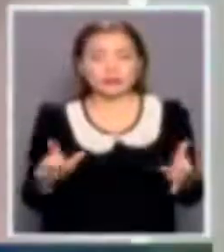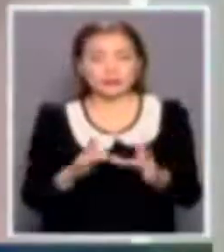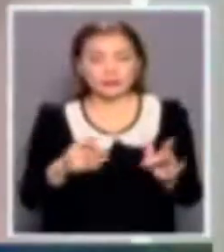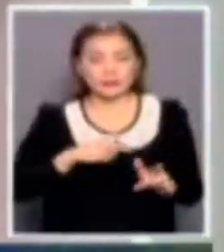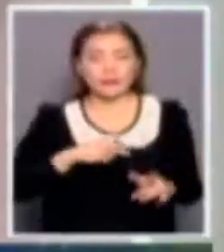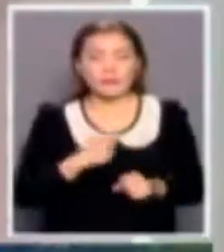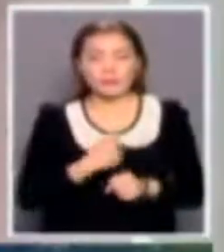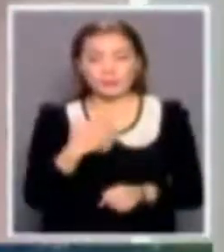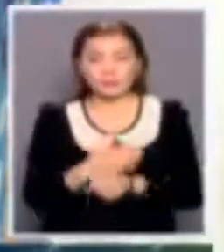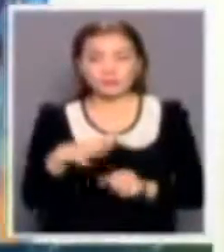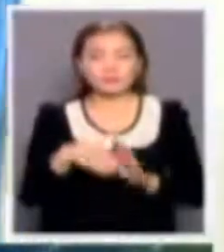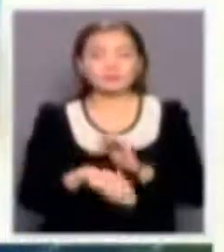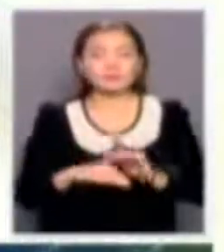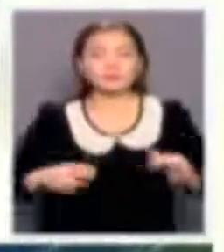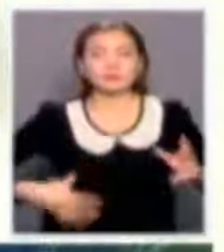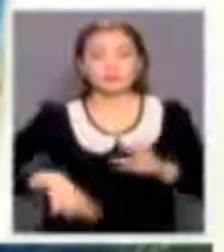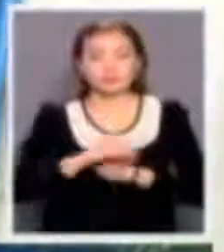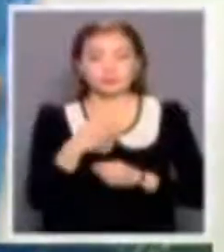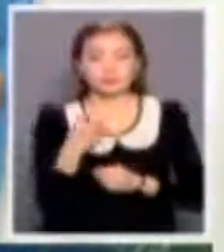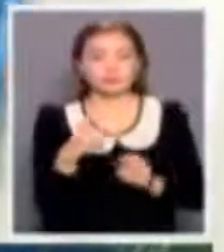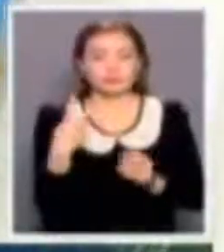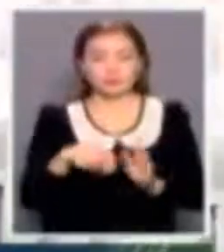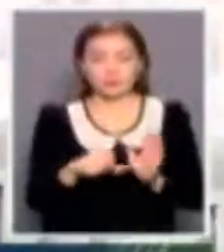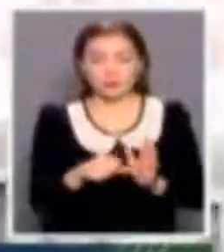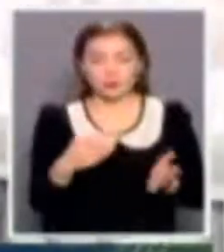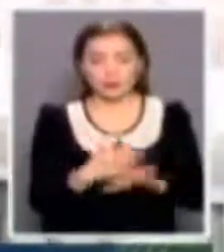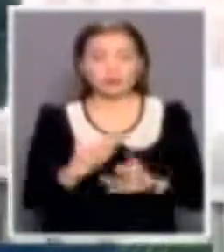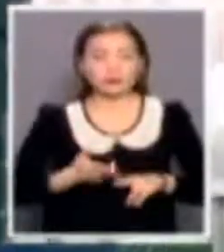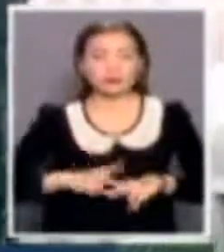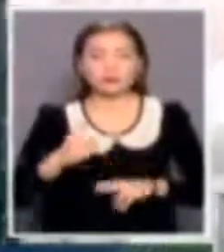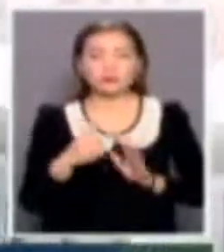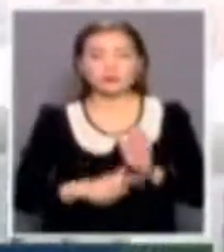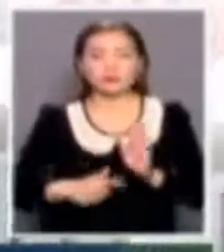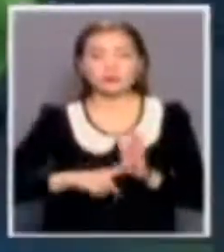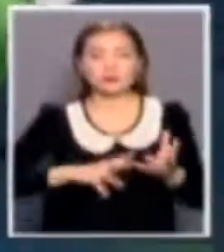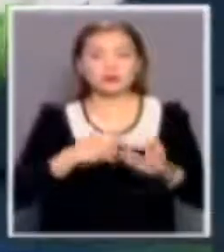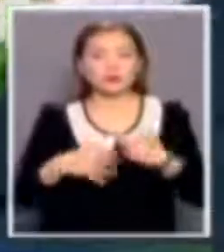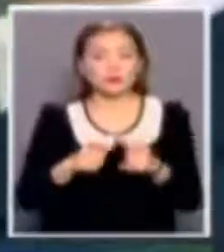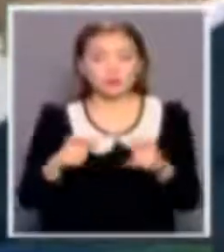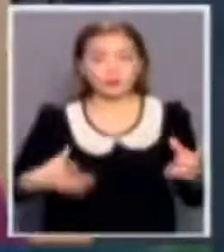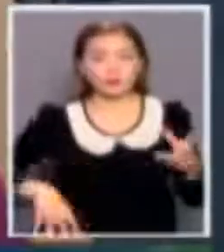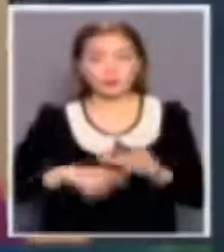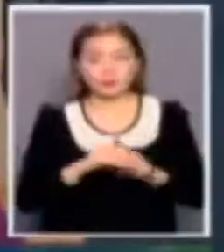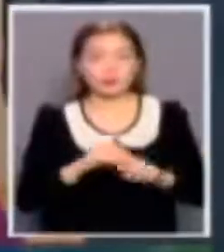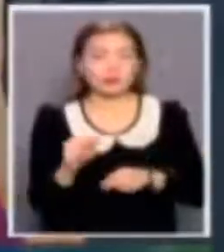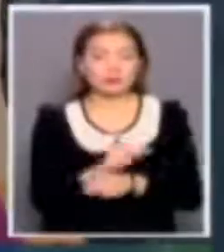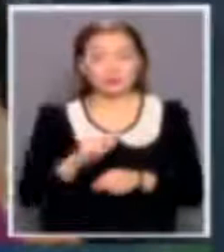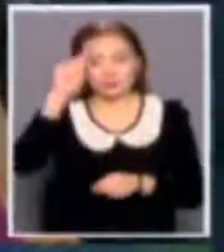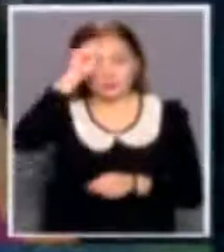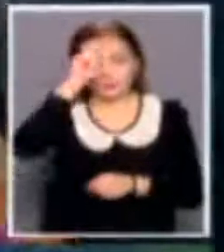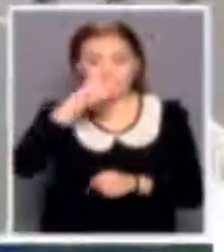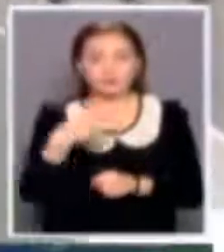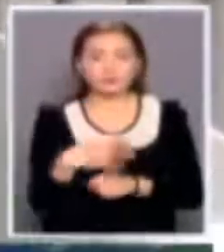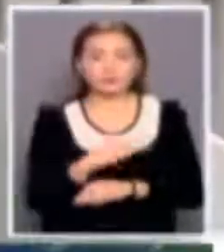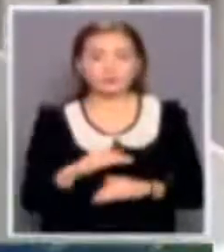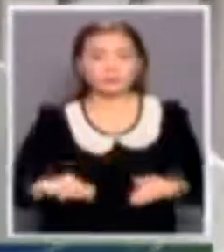жұмыс жасайды. Онда оқитын балалар саны 326. Сондай-ақ 170 жалпы білім беретін мектептерде инклюзивті біліммен